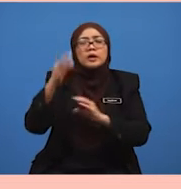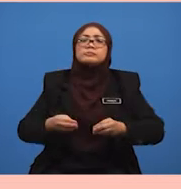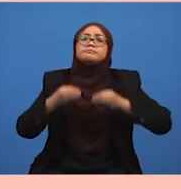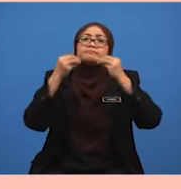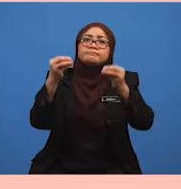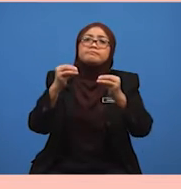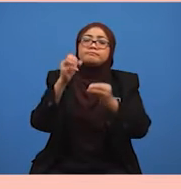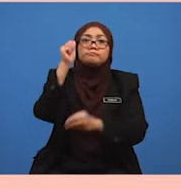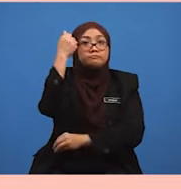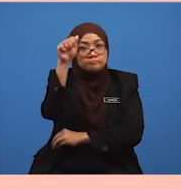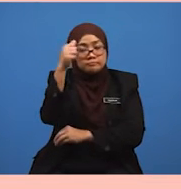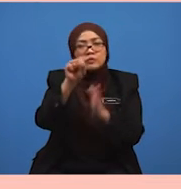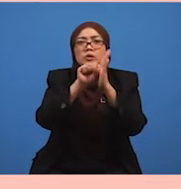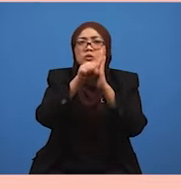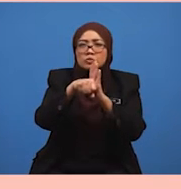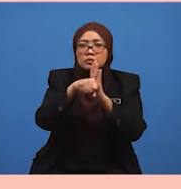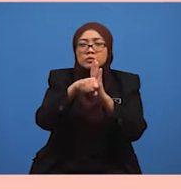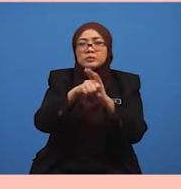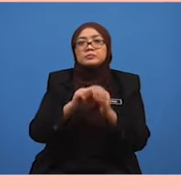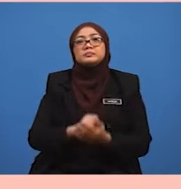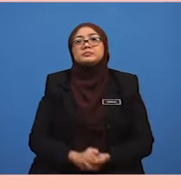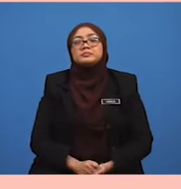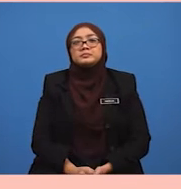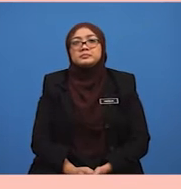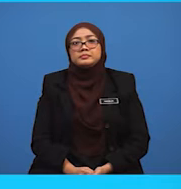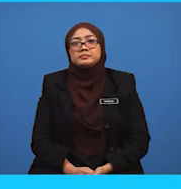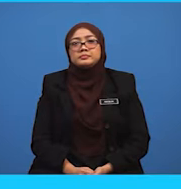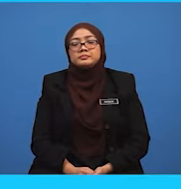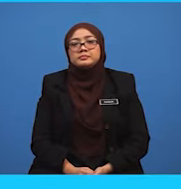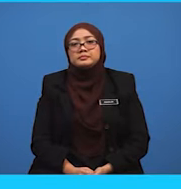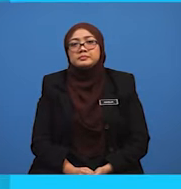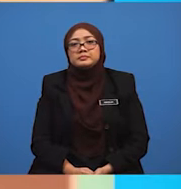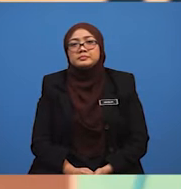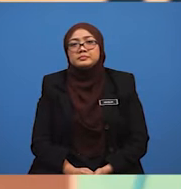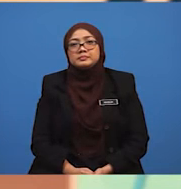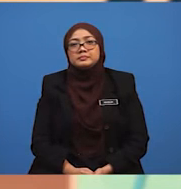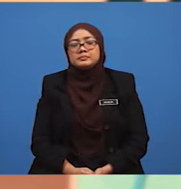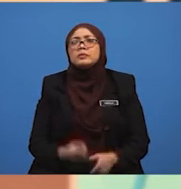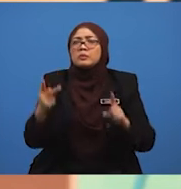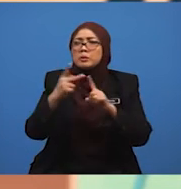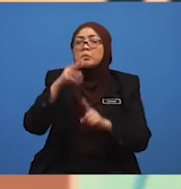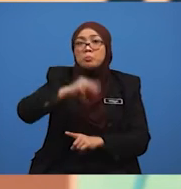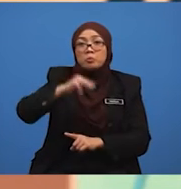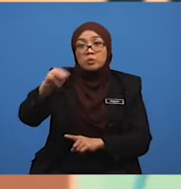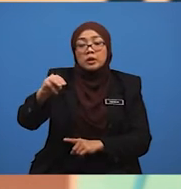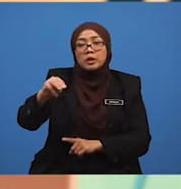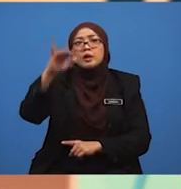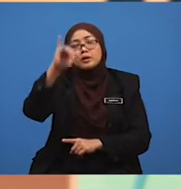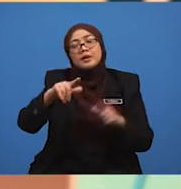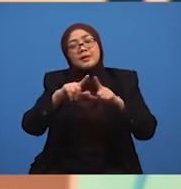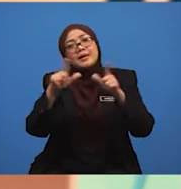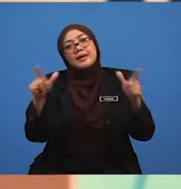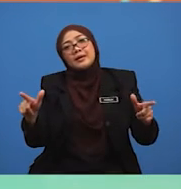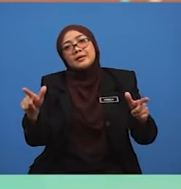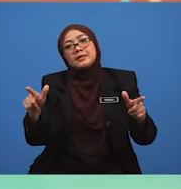saat untuk mengimbas QR code ini. Mulalah sekarang. Kepada murid-murid yang lain, inilah hasil